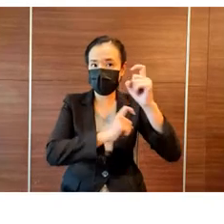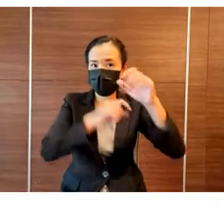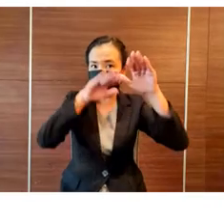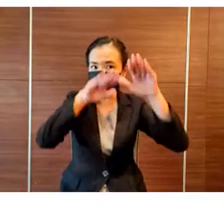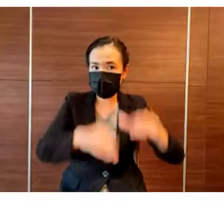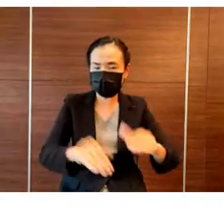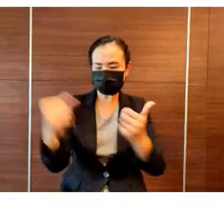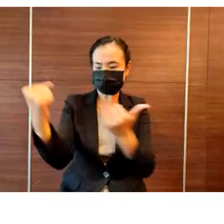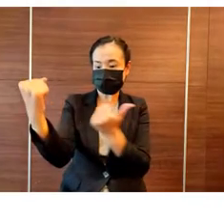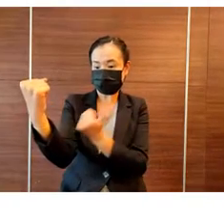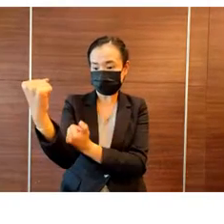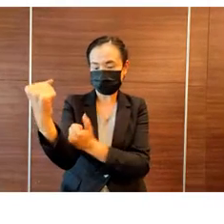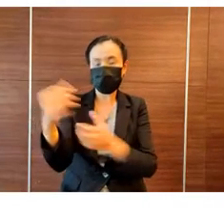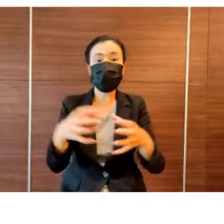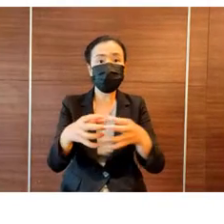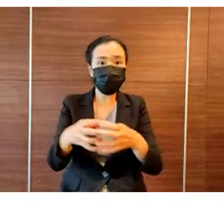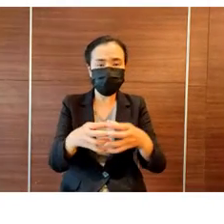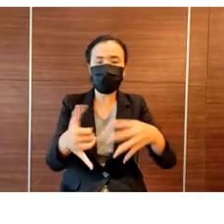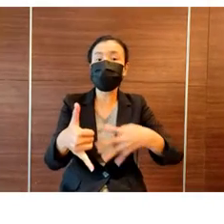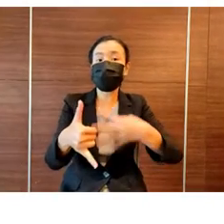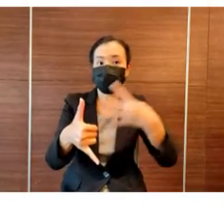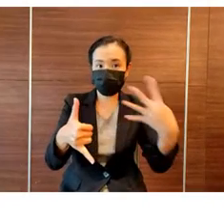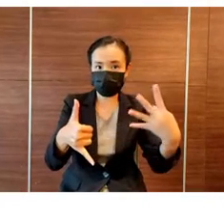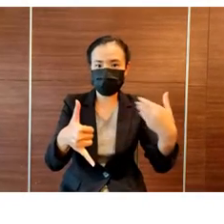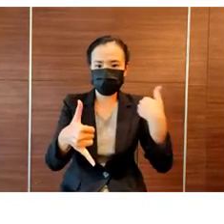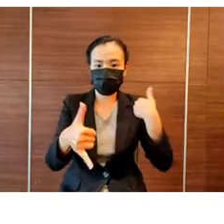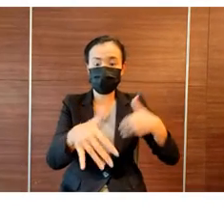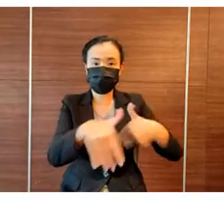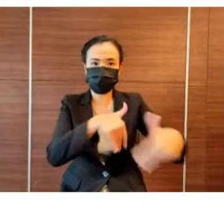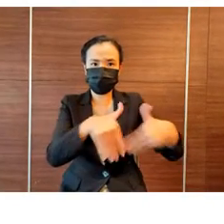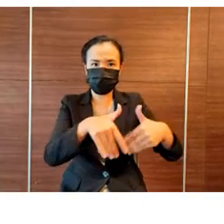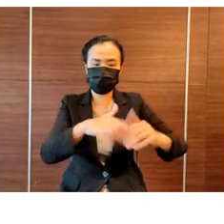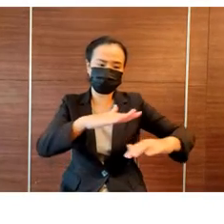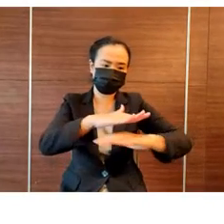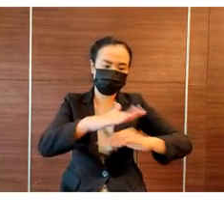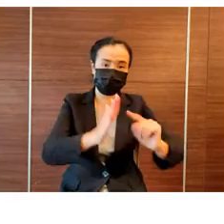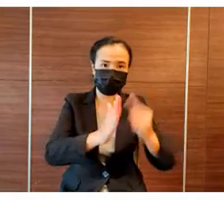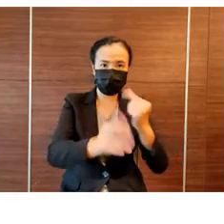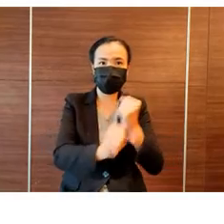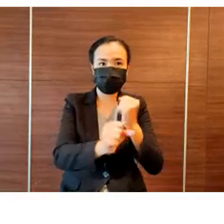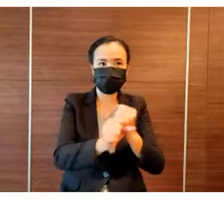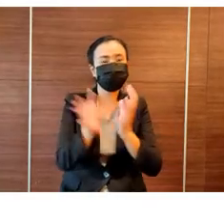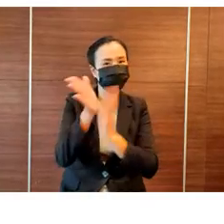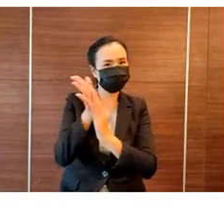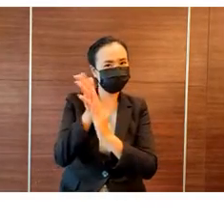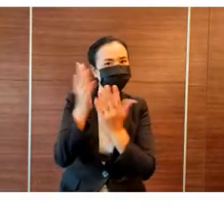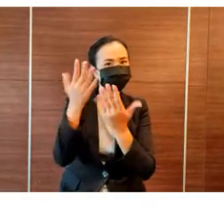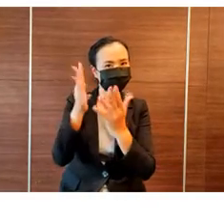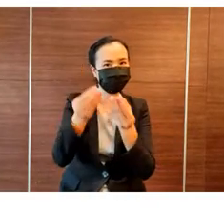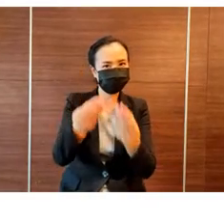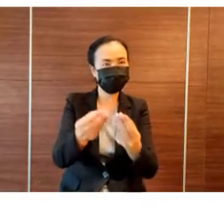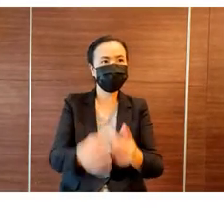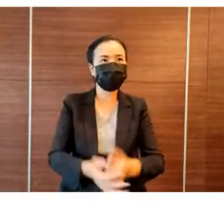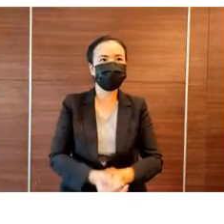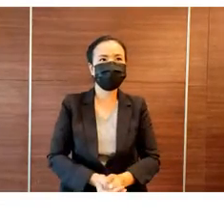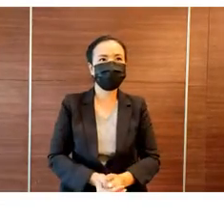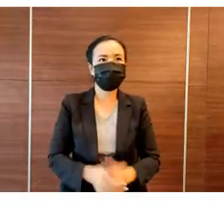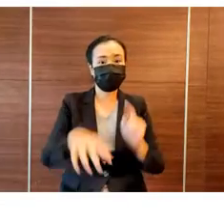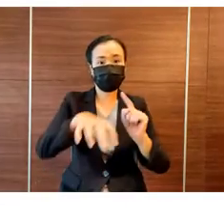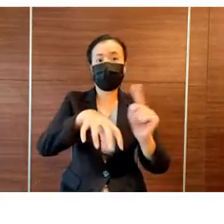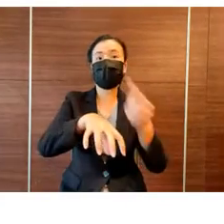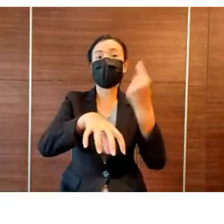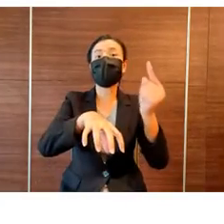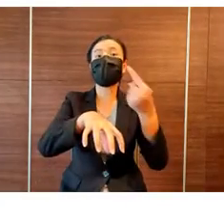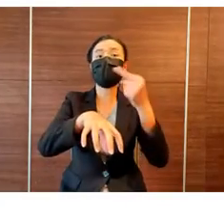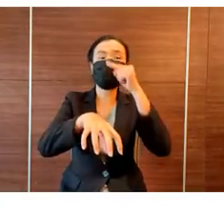ใช้ยาเสพติดในกลุ่มความหลายทางเพศโดยมีชุมชนเป็นฐานนะครับจังปุ๊บเมื่อครับแบงคอกหน่อยครับเป็นแห่งแรกของ